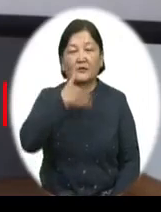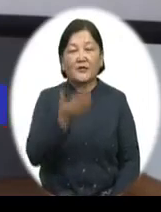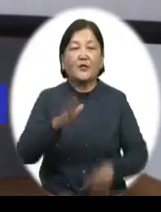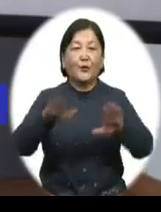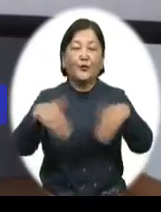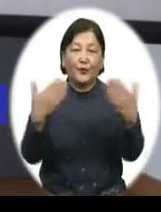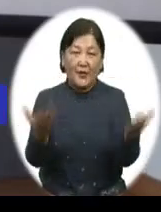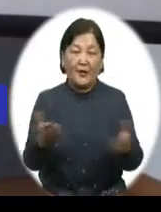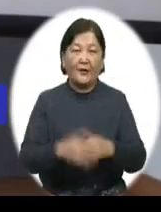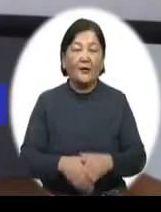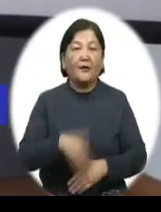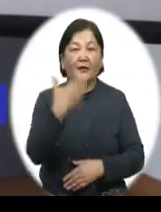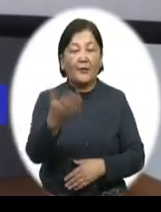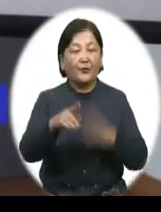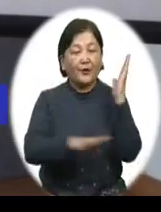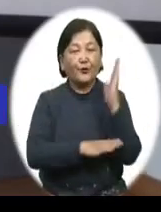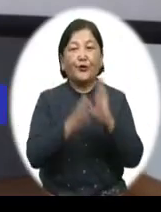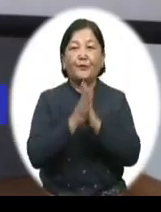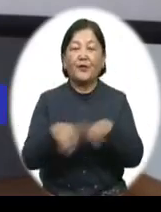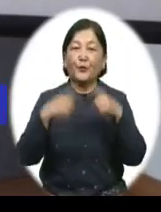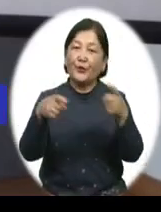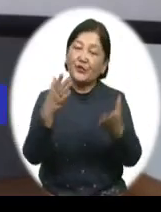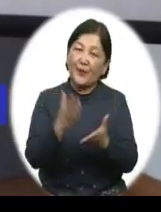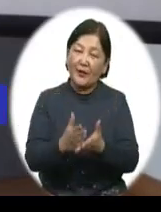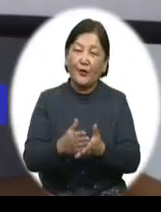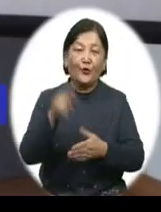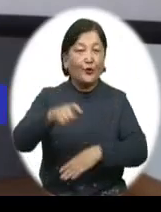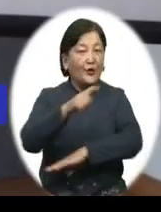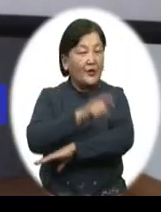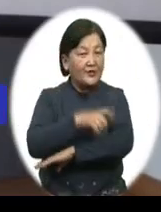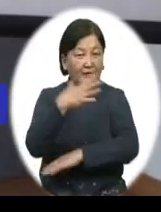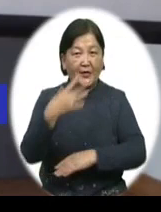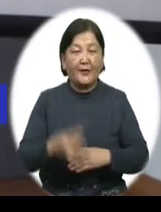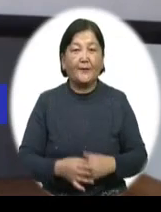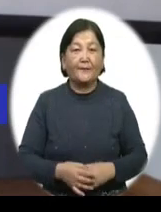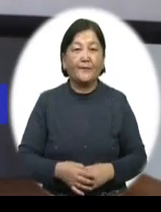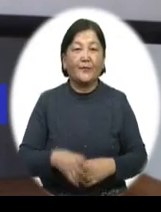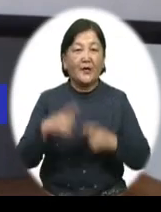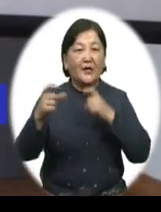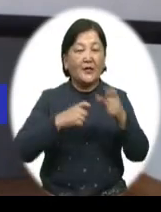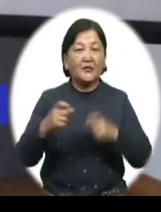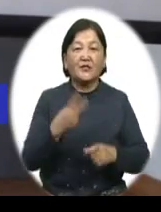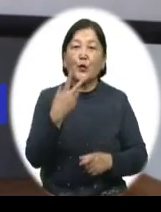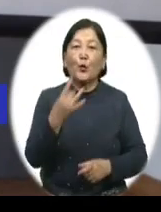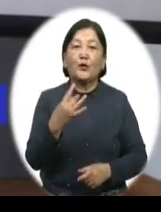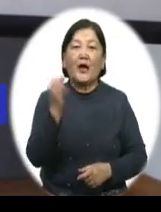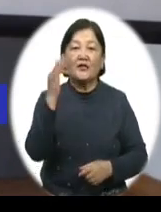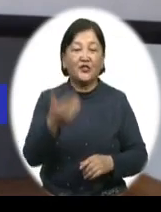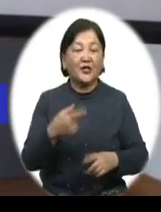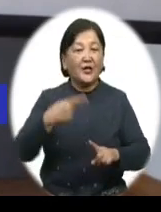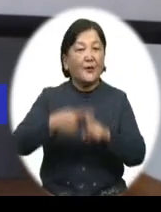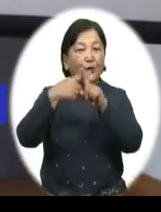Сайн байцгаана уу хүүхдүүдээ. Та бүхэнд энэ өдрийн мэнд хүргэе. За өнөөдрийн хичээлээрээ эдийн засгийн үр ашгийг